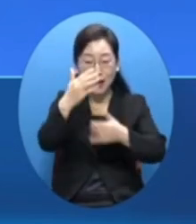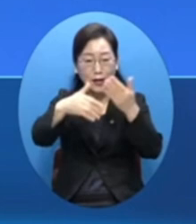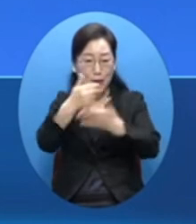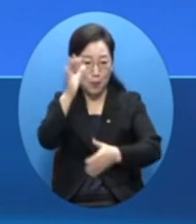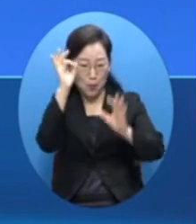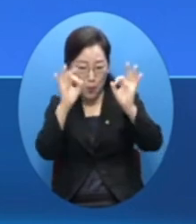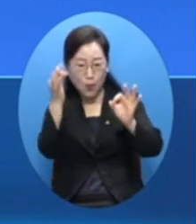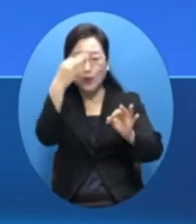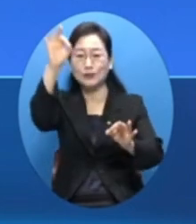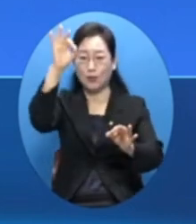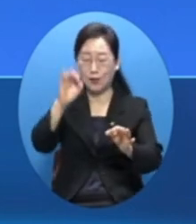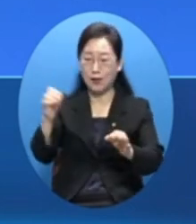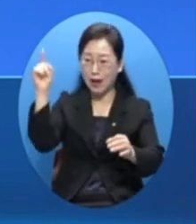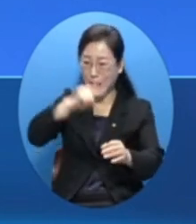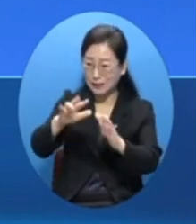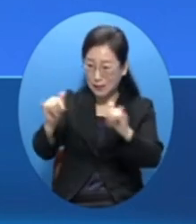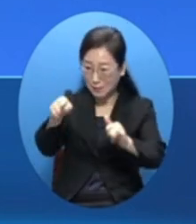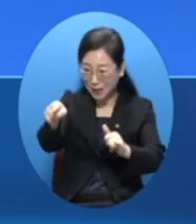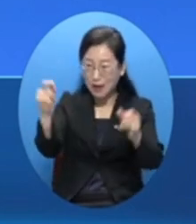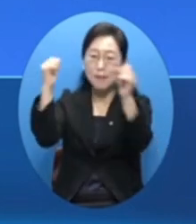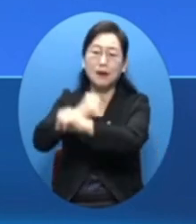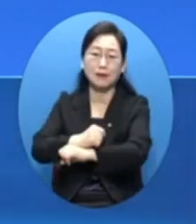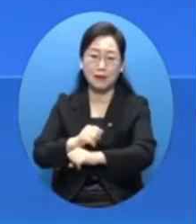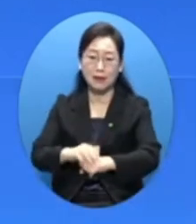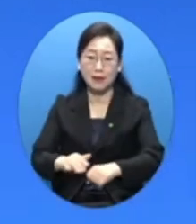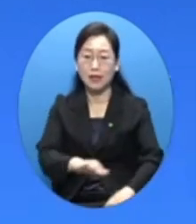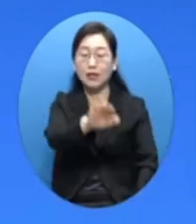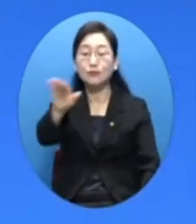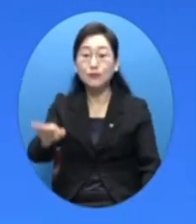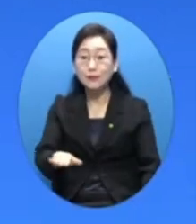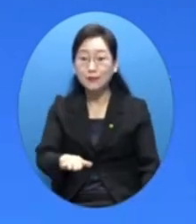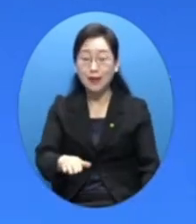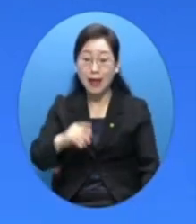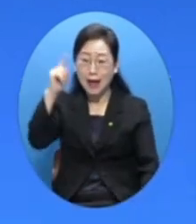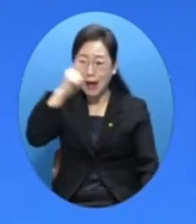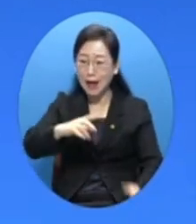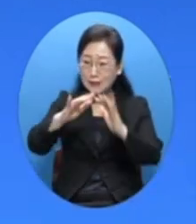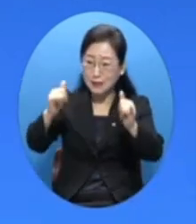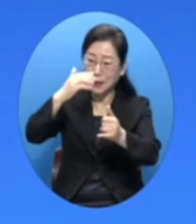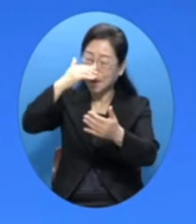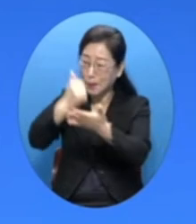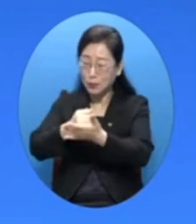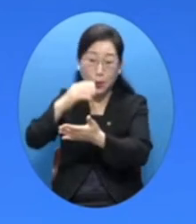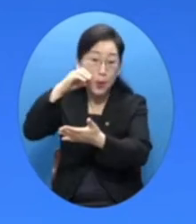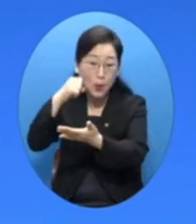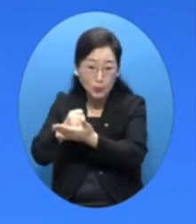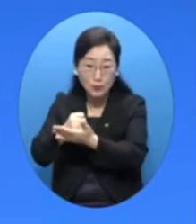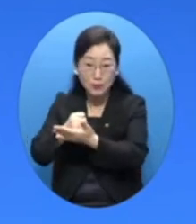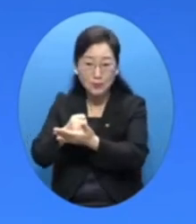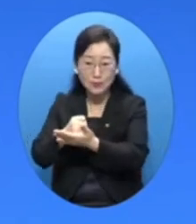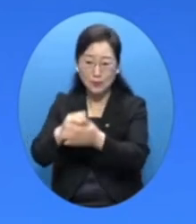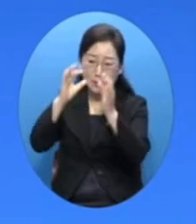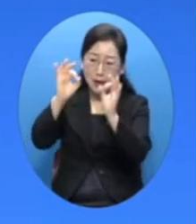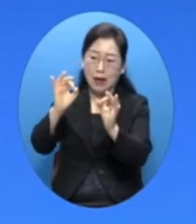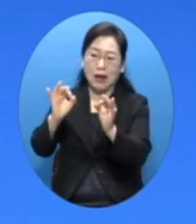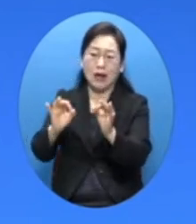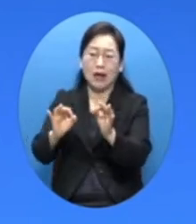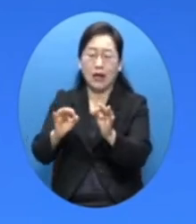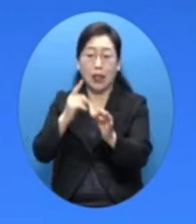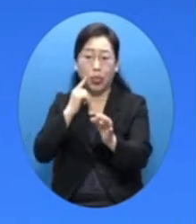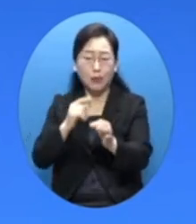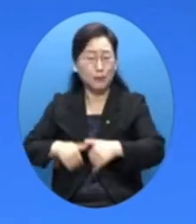것입니다. 악인의 길은 망하게 되는 것입니다. 그러므로 악인의 형통에 대해서 우리가 그것을 뭐라고 할 것이